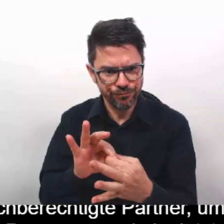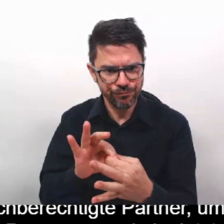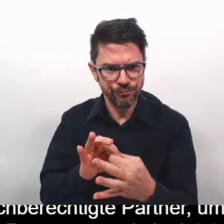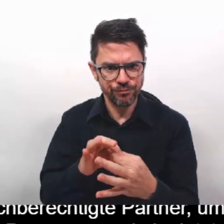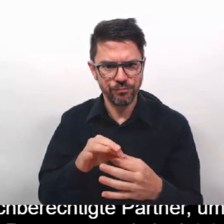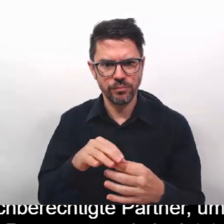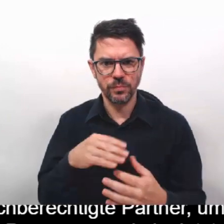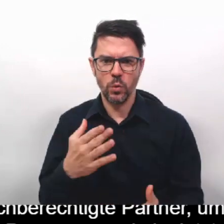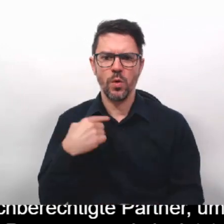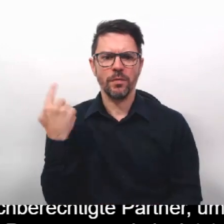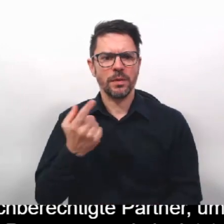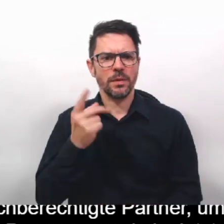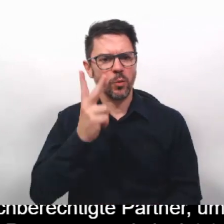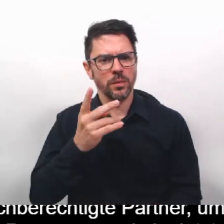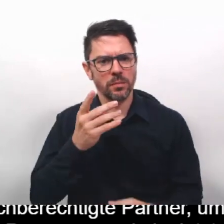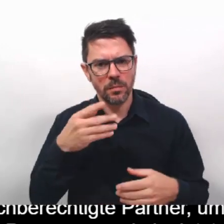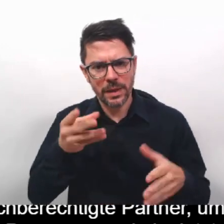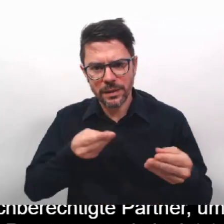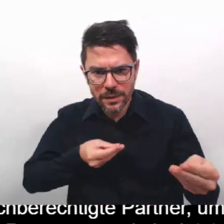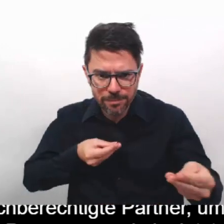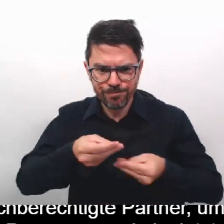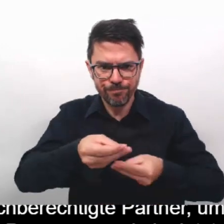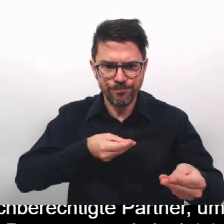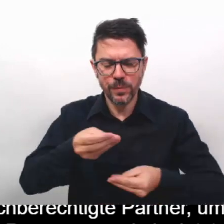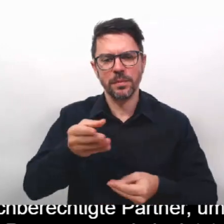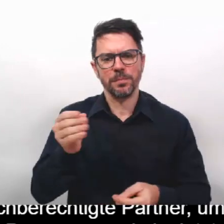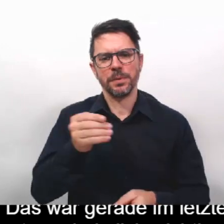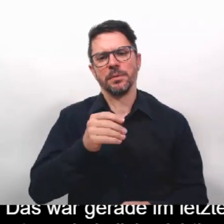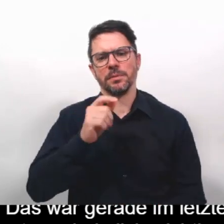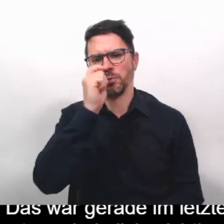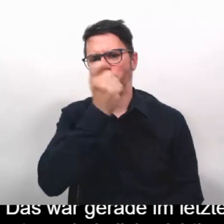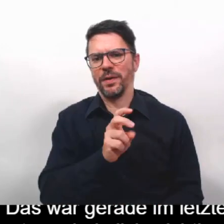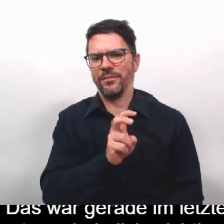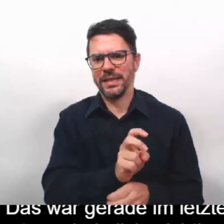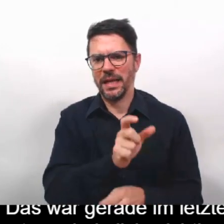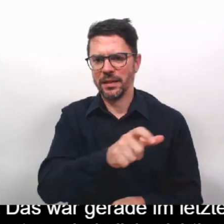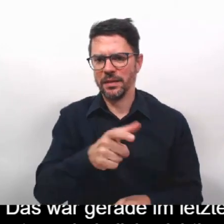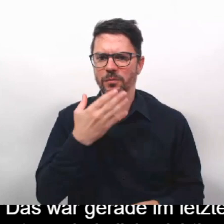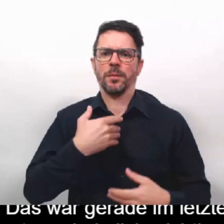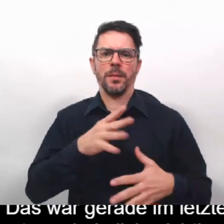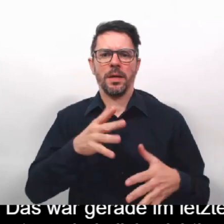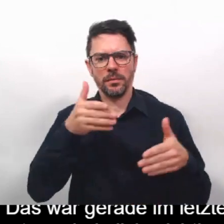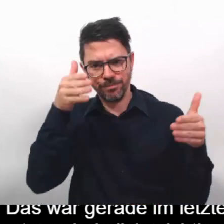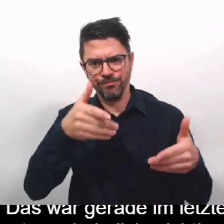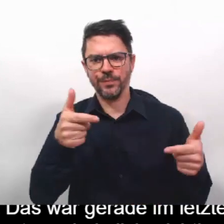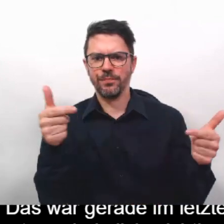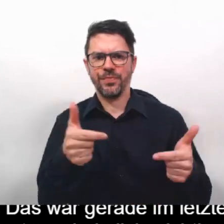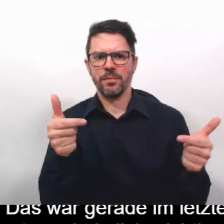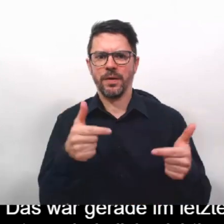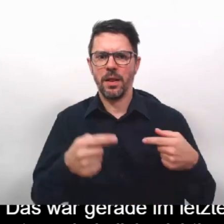und damit auch das Entfesseln, was wir brauchen, um aus dieser Corona-Krise auch mit dem Beitrag von agilen,